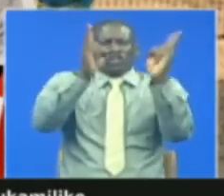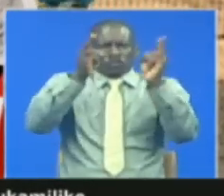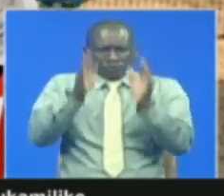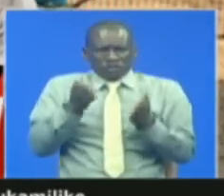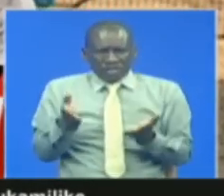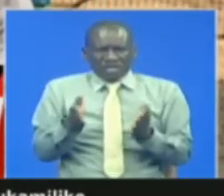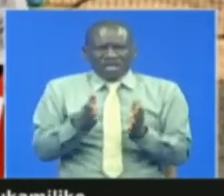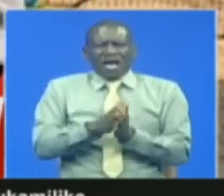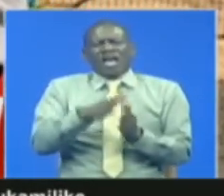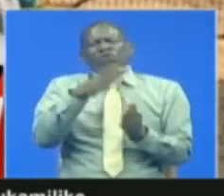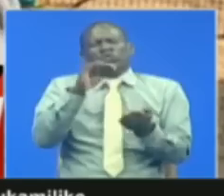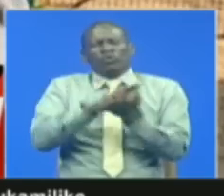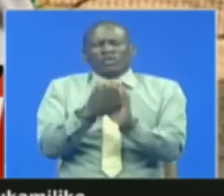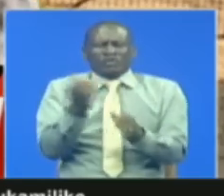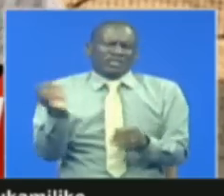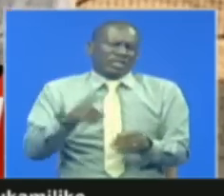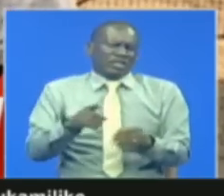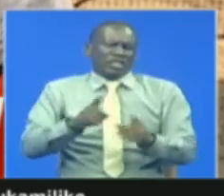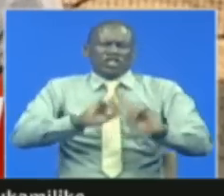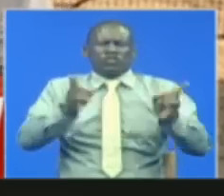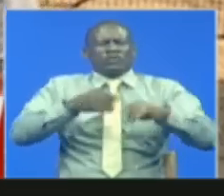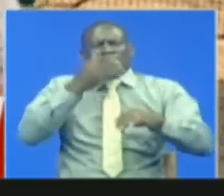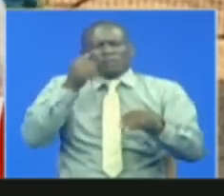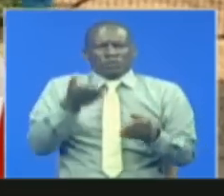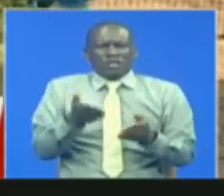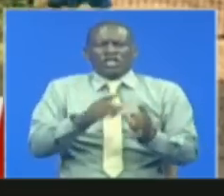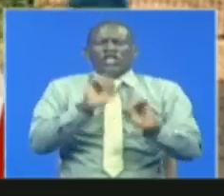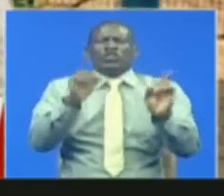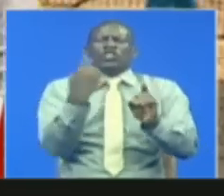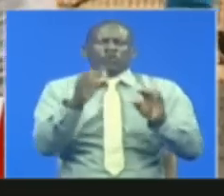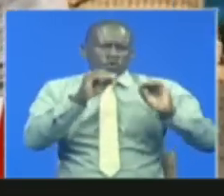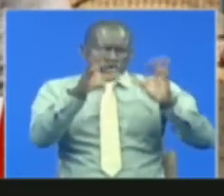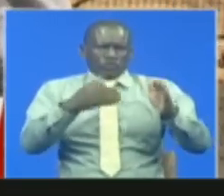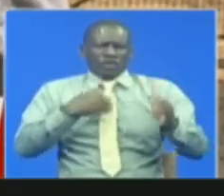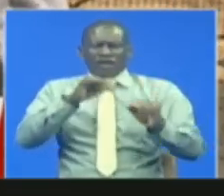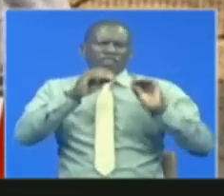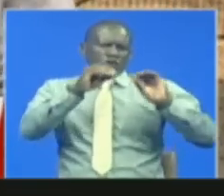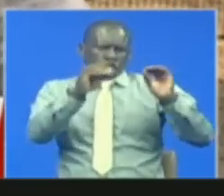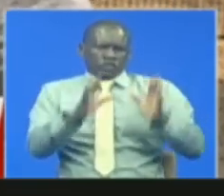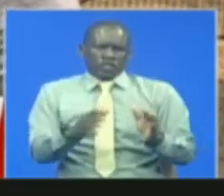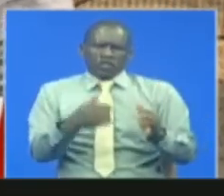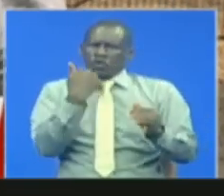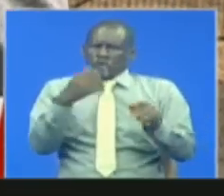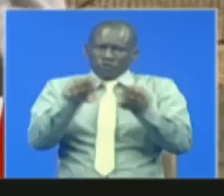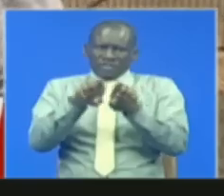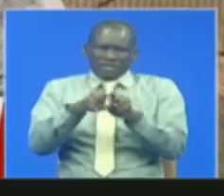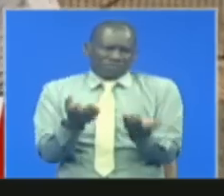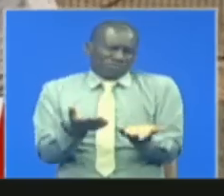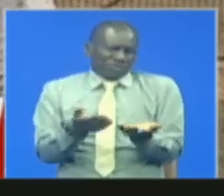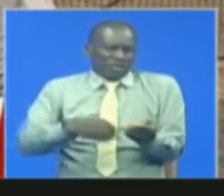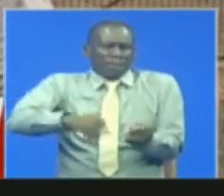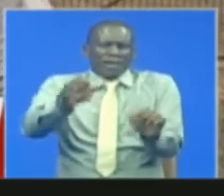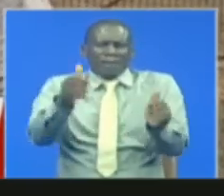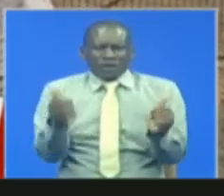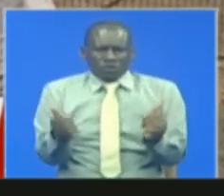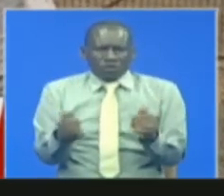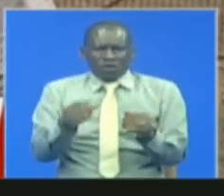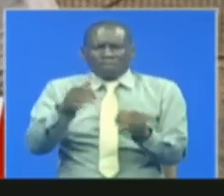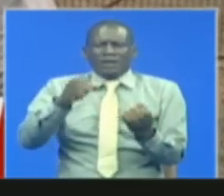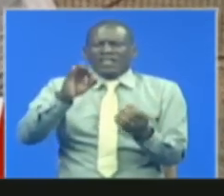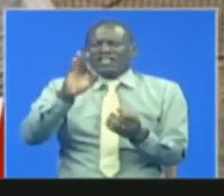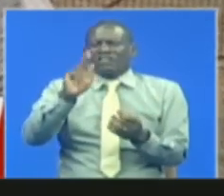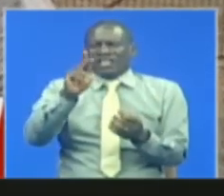it's not the best of things. And this is not the only coach anyway. We have other coaches who are still owed money by the federation,